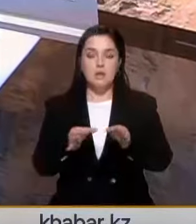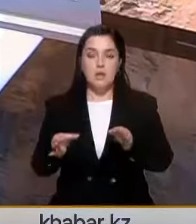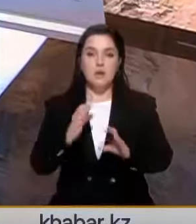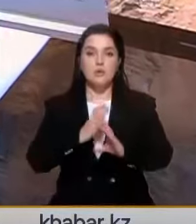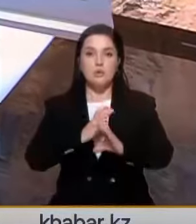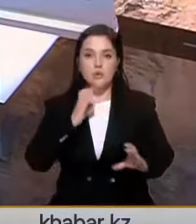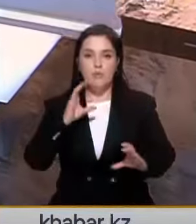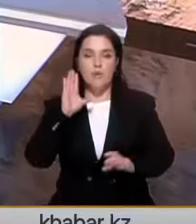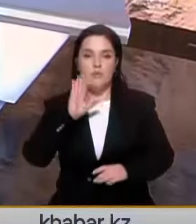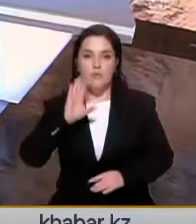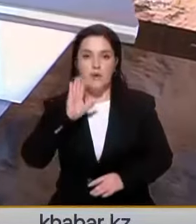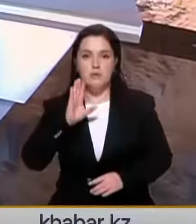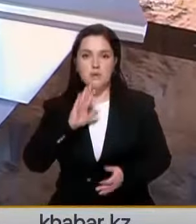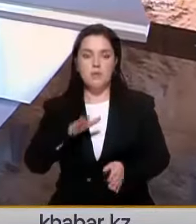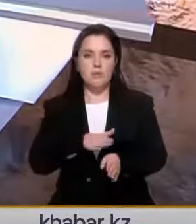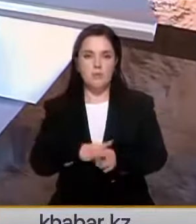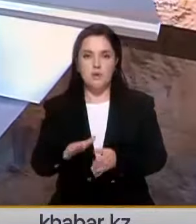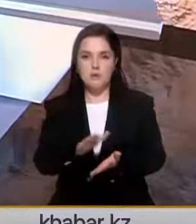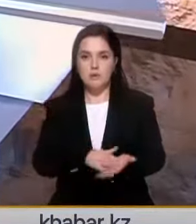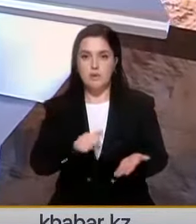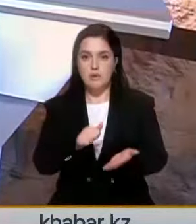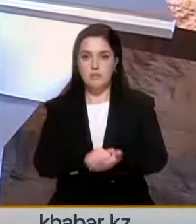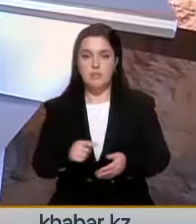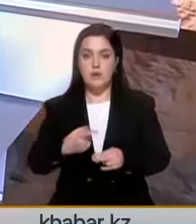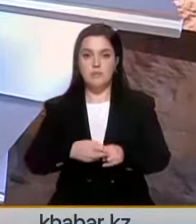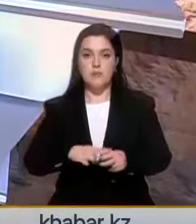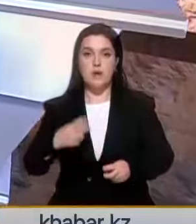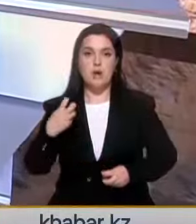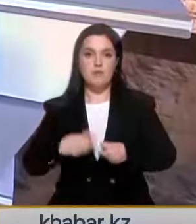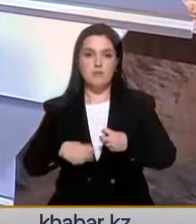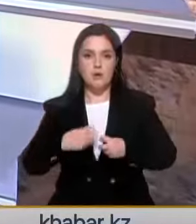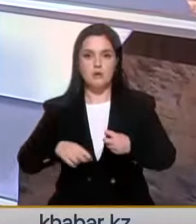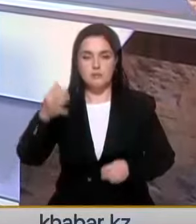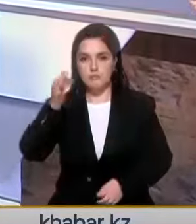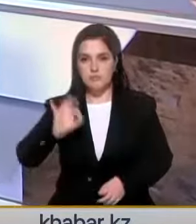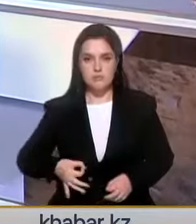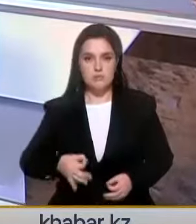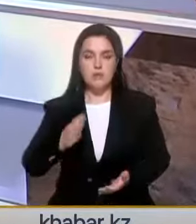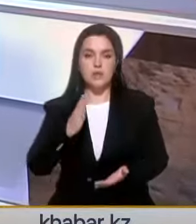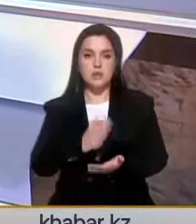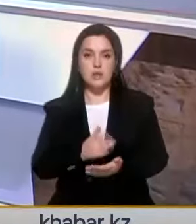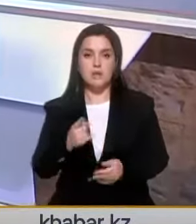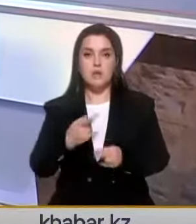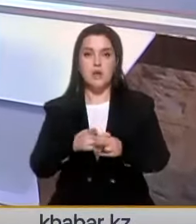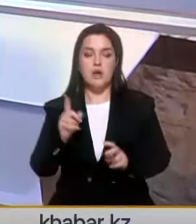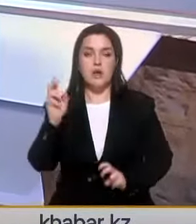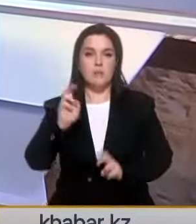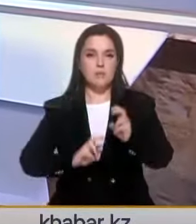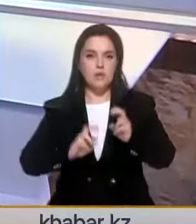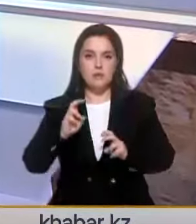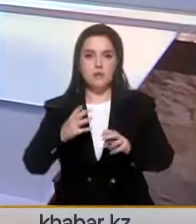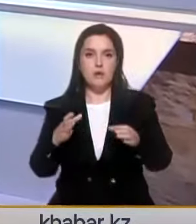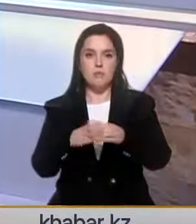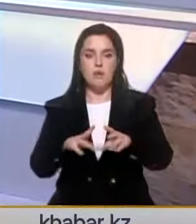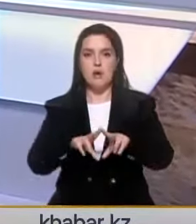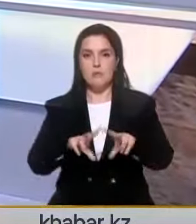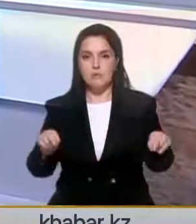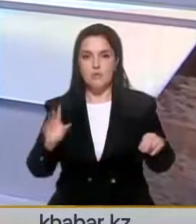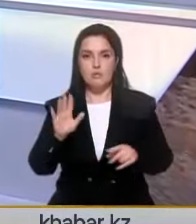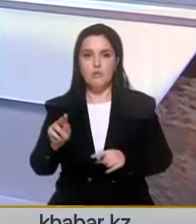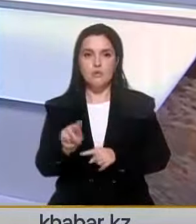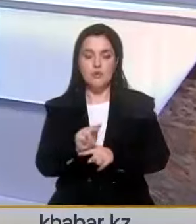трубо системы водоснабжения оказались полностью изношены из-за чего аварии на сетях происходят по несколько раз в месяц коммунальные предприятия